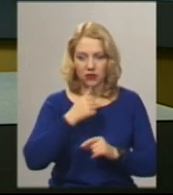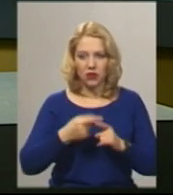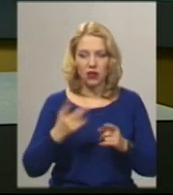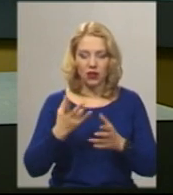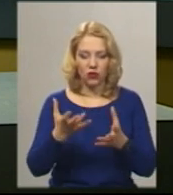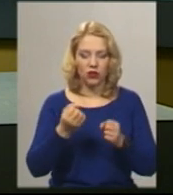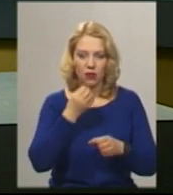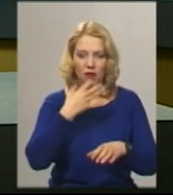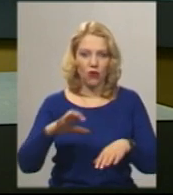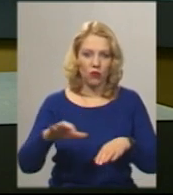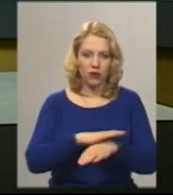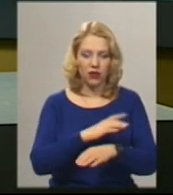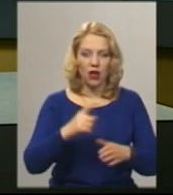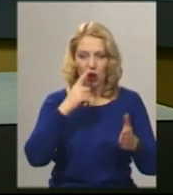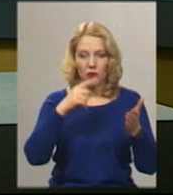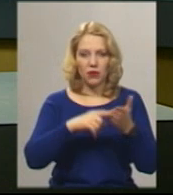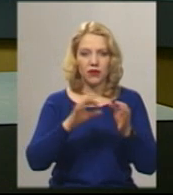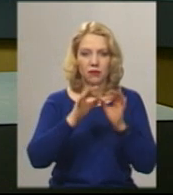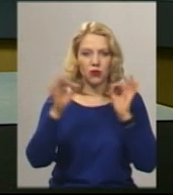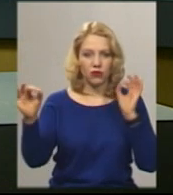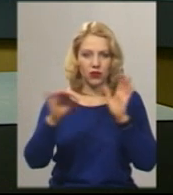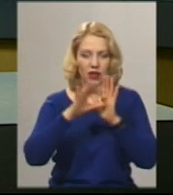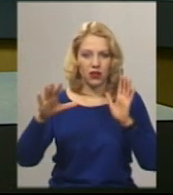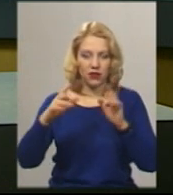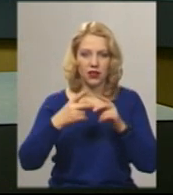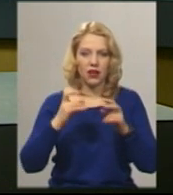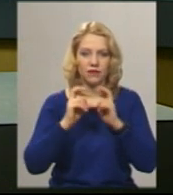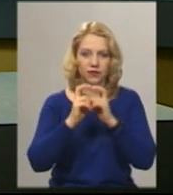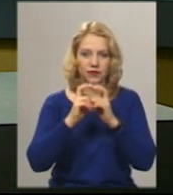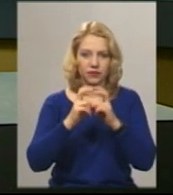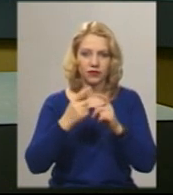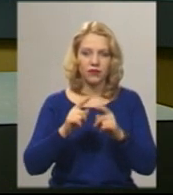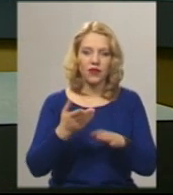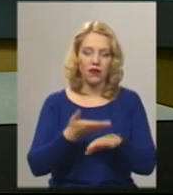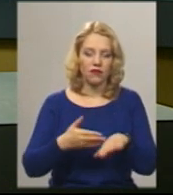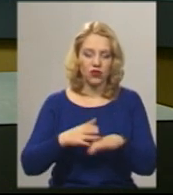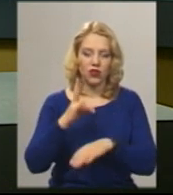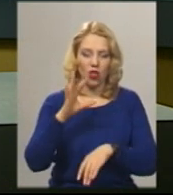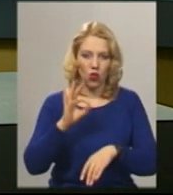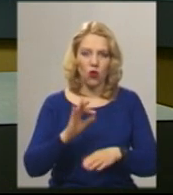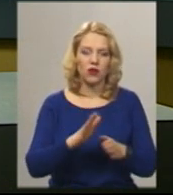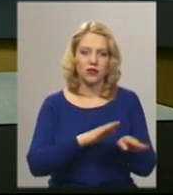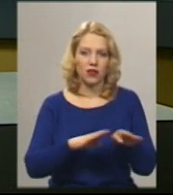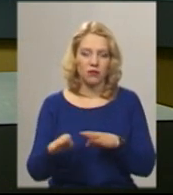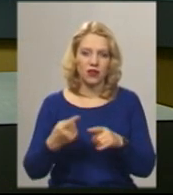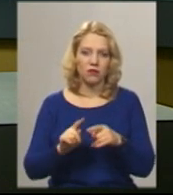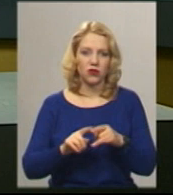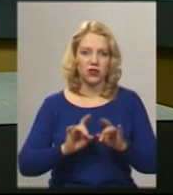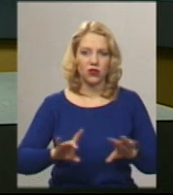отримав опіки, доторкнувшись до контактного дроту залізничної електромережі, важкий, але стабільний. Про це Суспільному